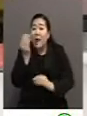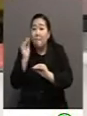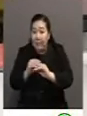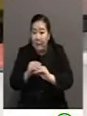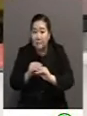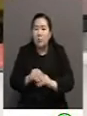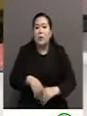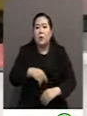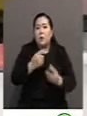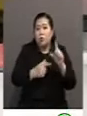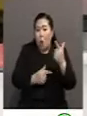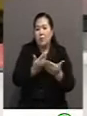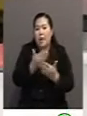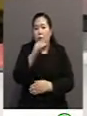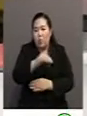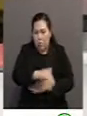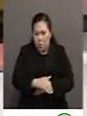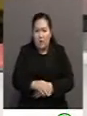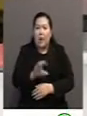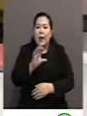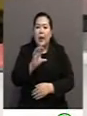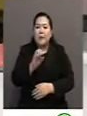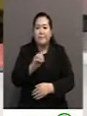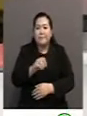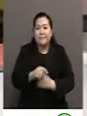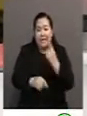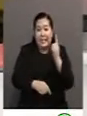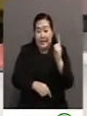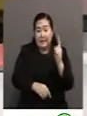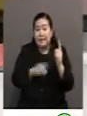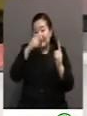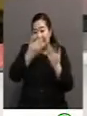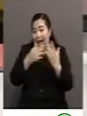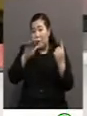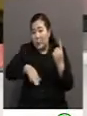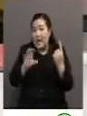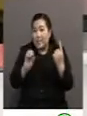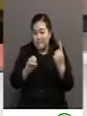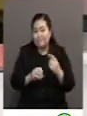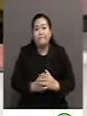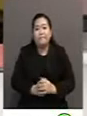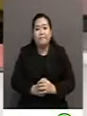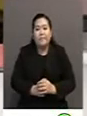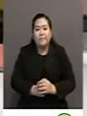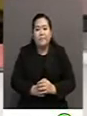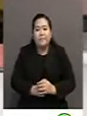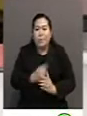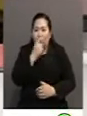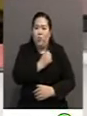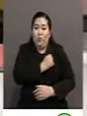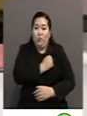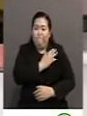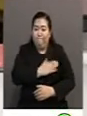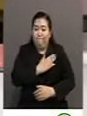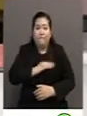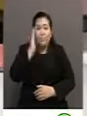อนว่าทองต้องปรับตัวลงนะคะวันนี้ลดลงไป50บาทต่อบาททองคำเห็นแนวโน้มแบบนี้แล้วคุณผู้ชมอย่างที่บอกค่ะเดี๋ยวรอใจอีกสักนิดนึงนะคะจะแนะน